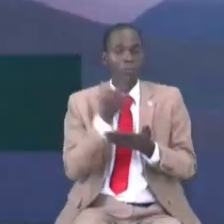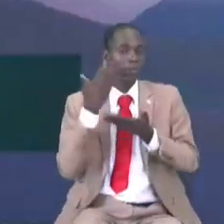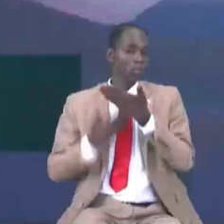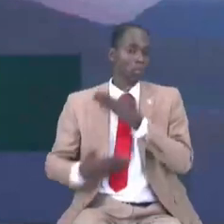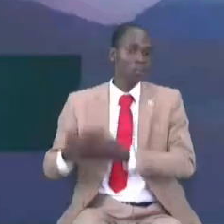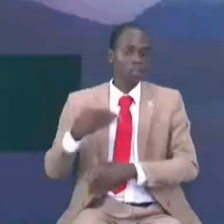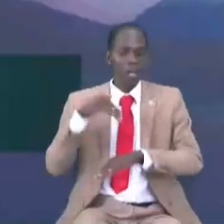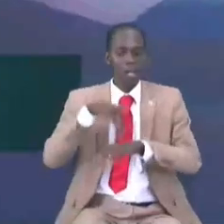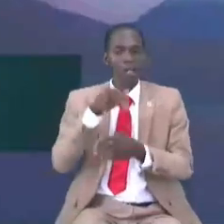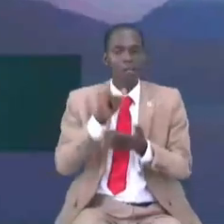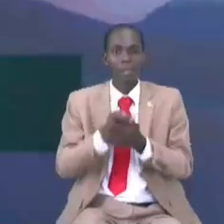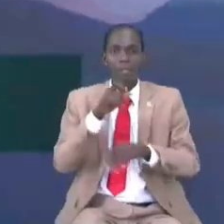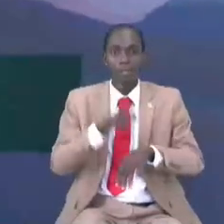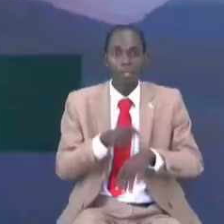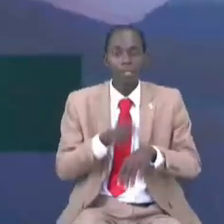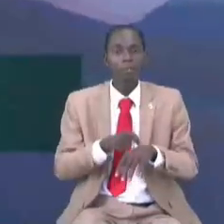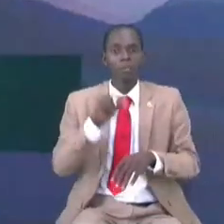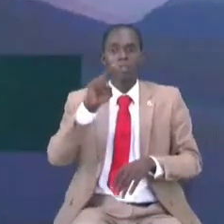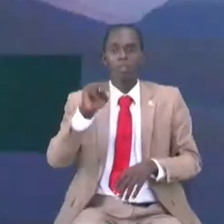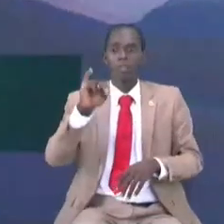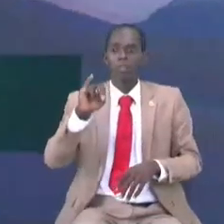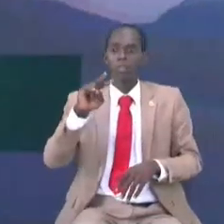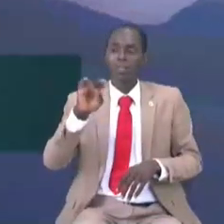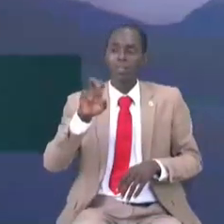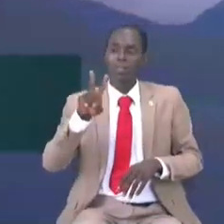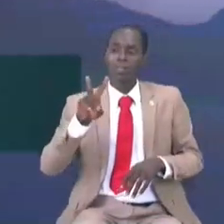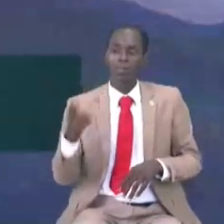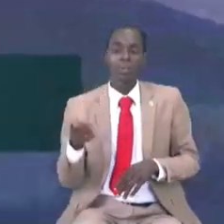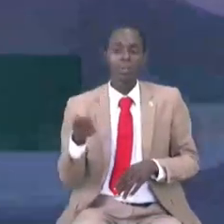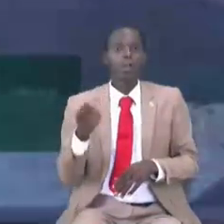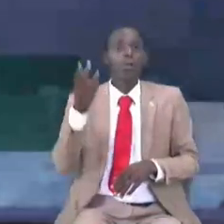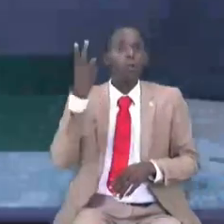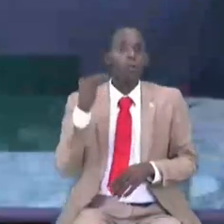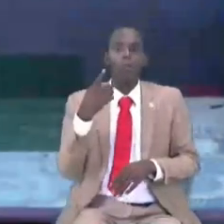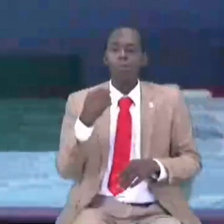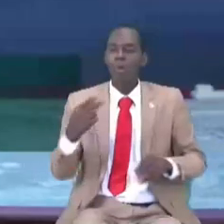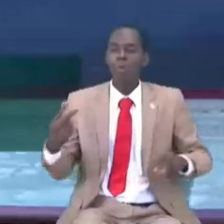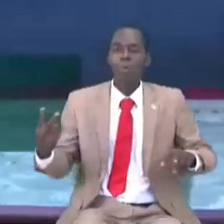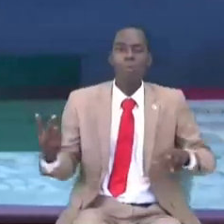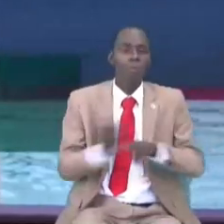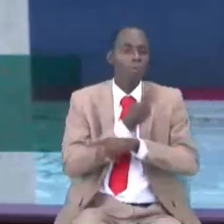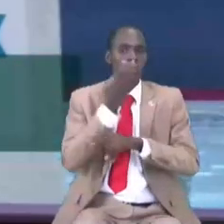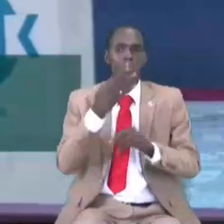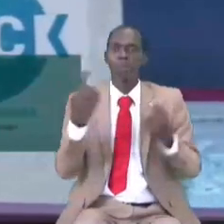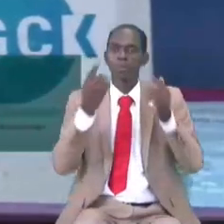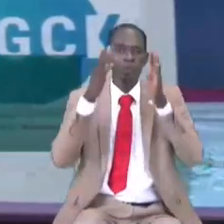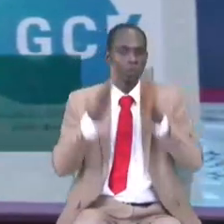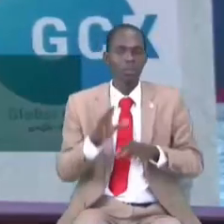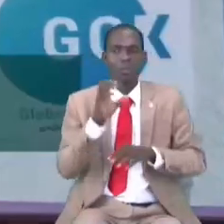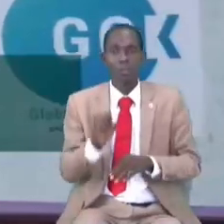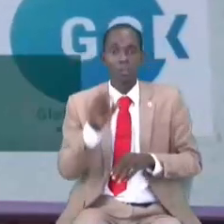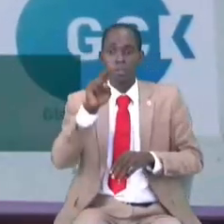Ninive était les pires des pécheurs, Ninive en tant que ville,